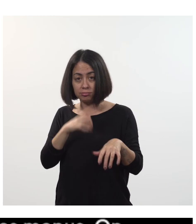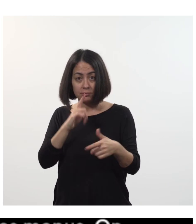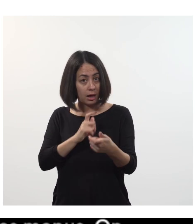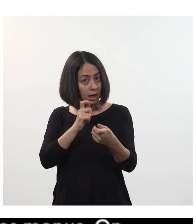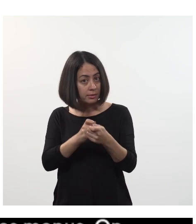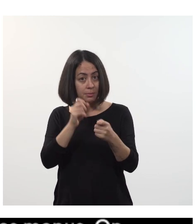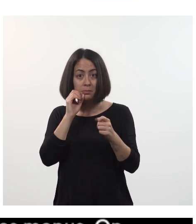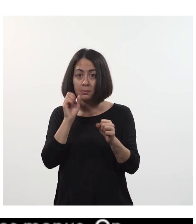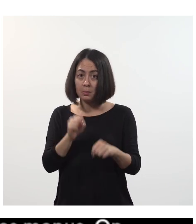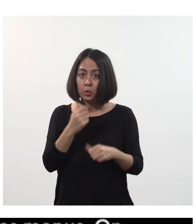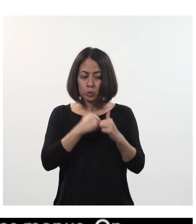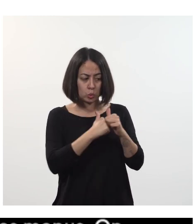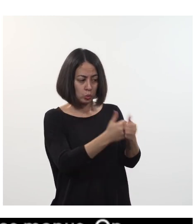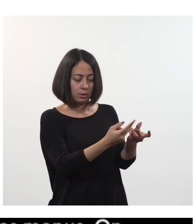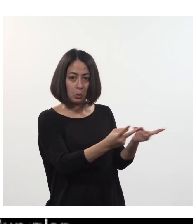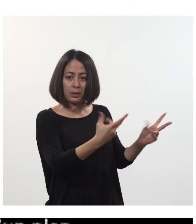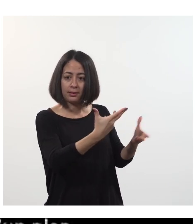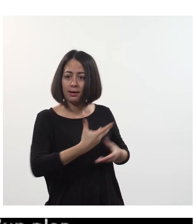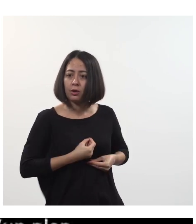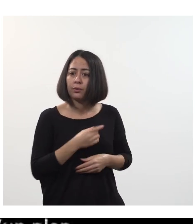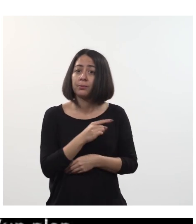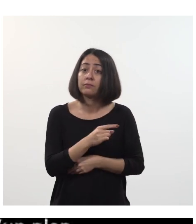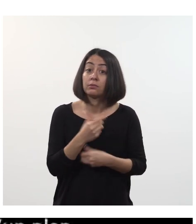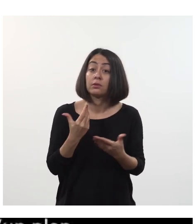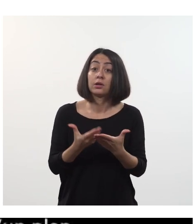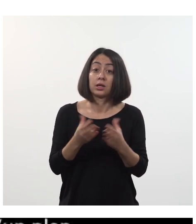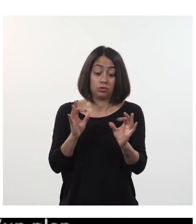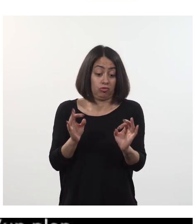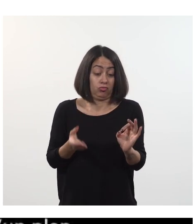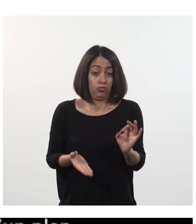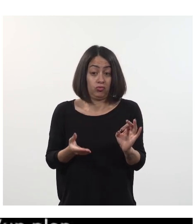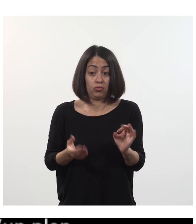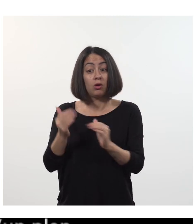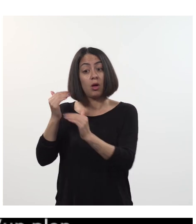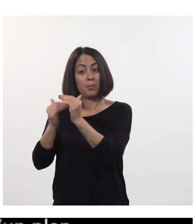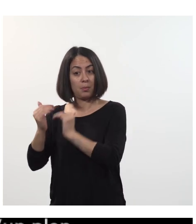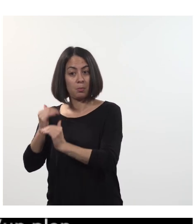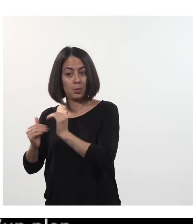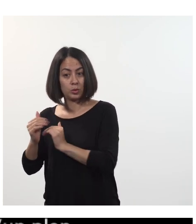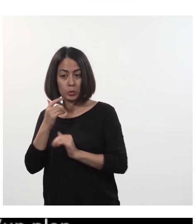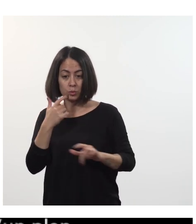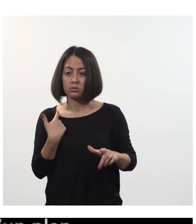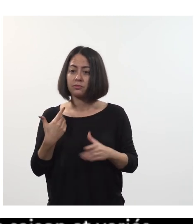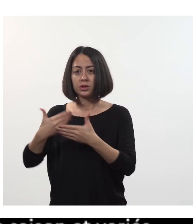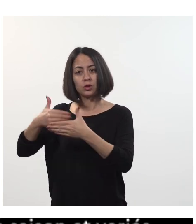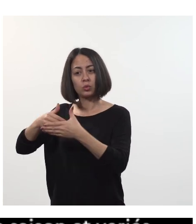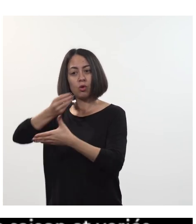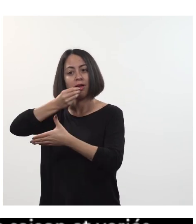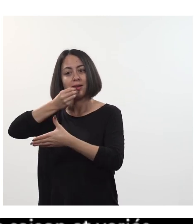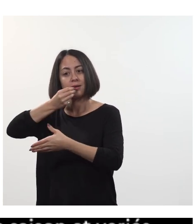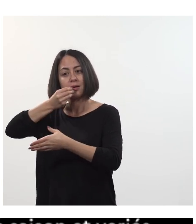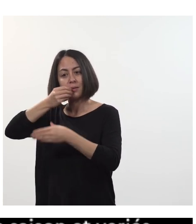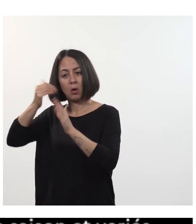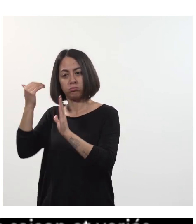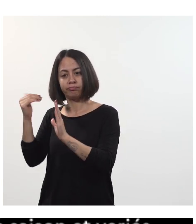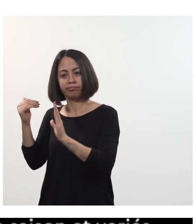accueillir. Et de là, ça permet de réaliser des menus où vous avez plusieurs banques d'aliments de façon à choisir,